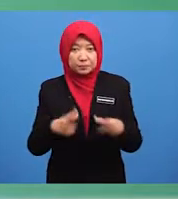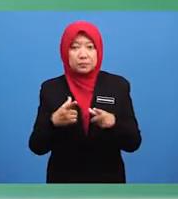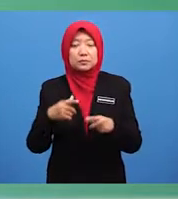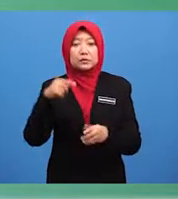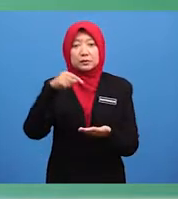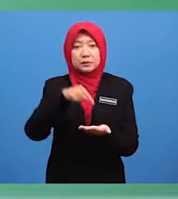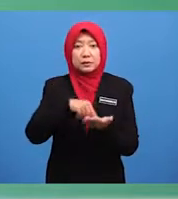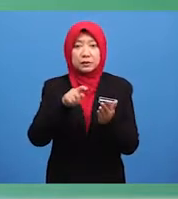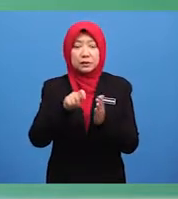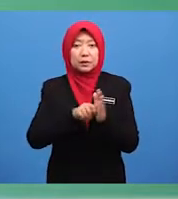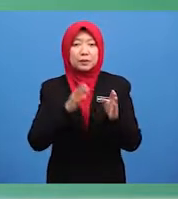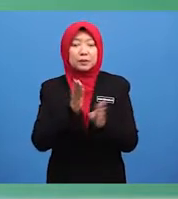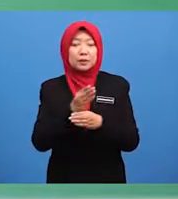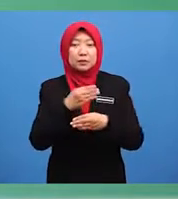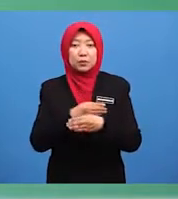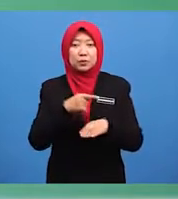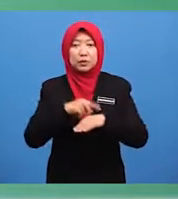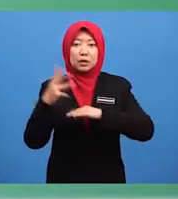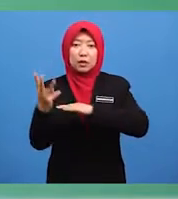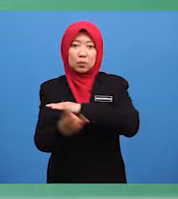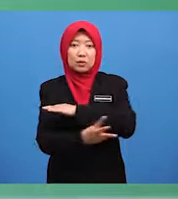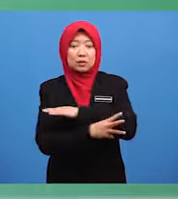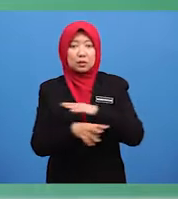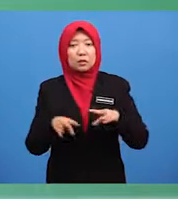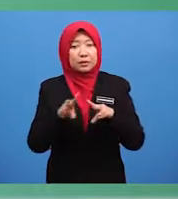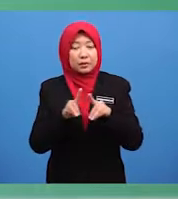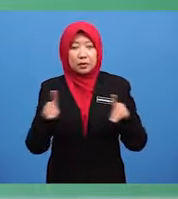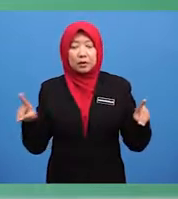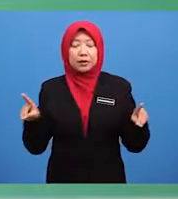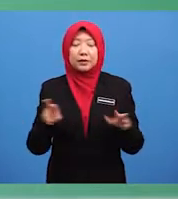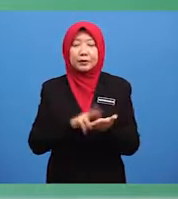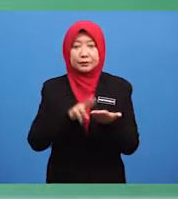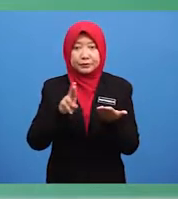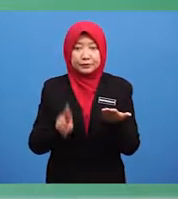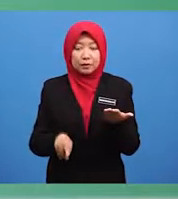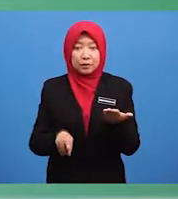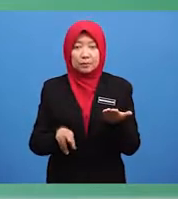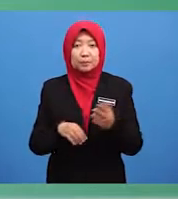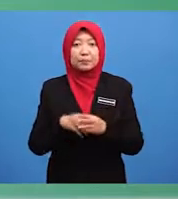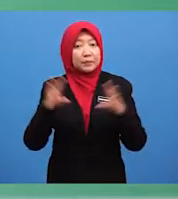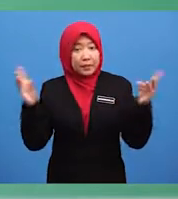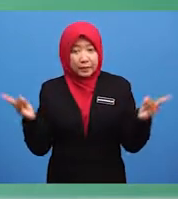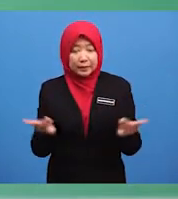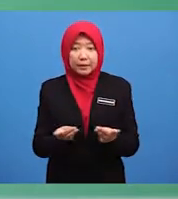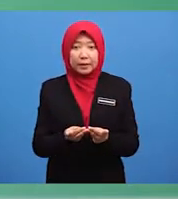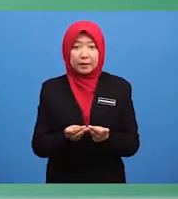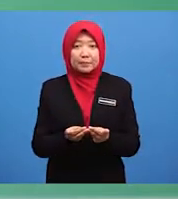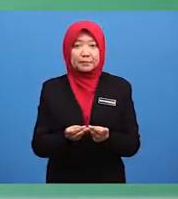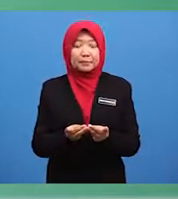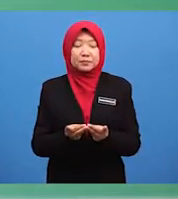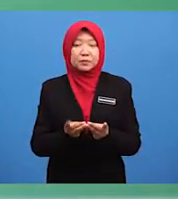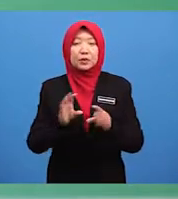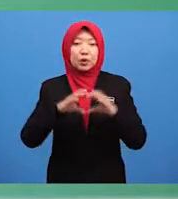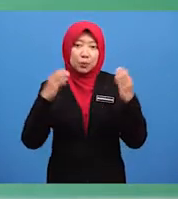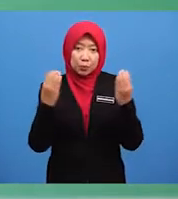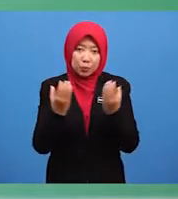ini terbentuk di kawasan dataran rendah dikenali sebagai delta. Pengumpulan